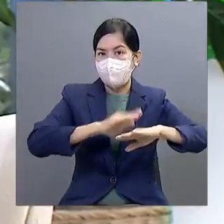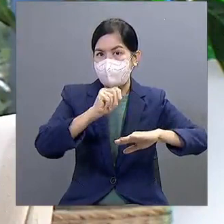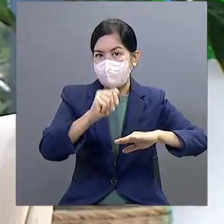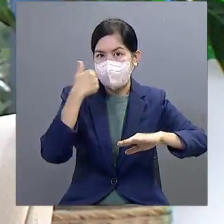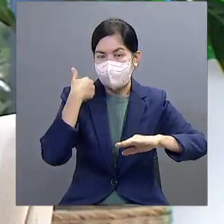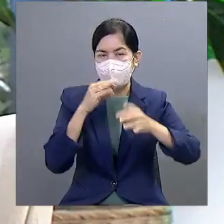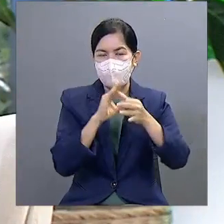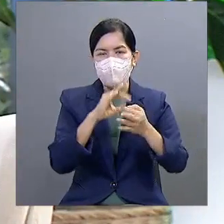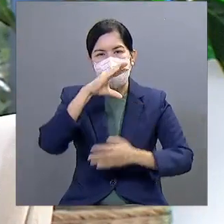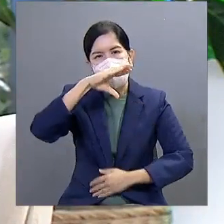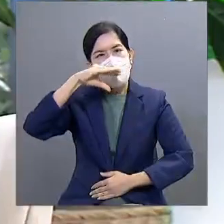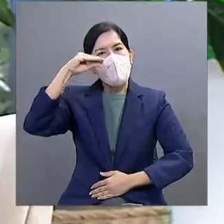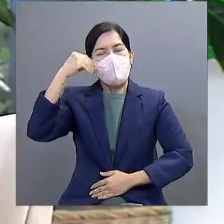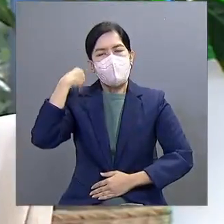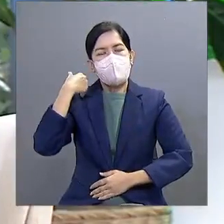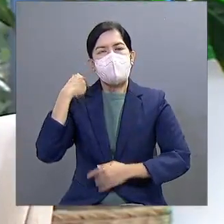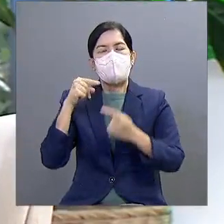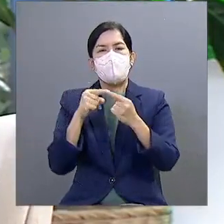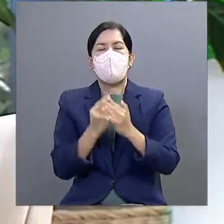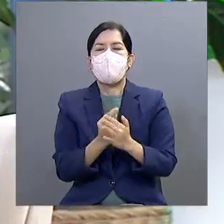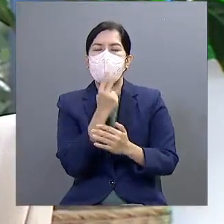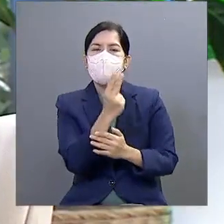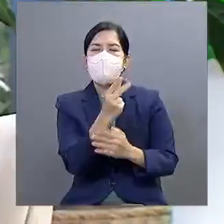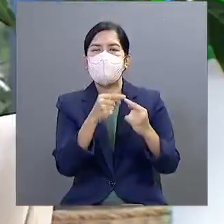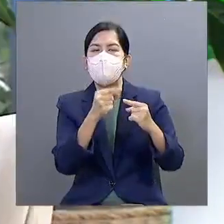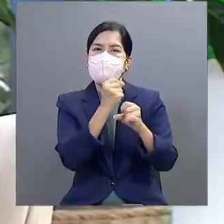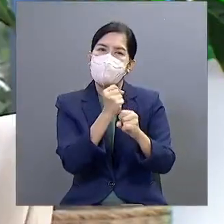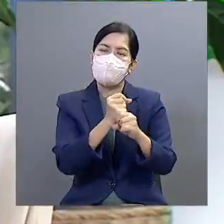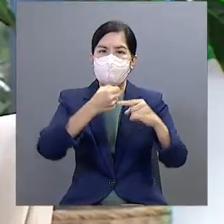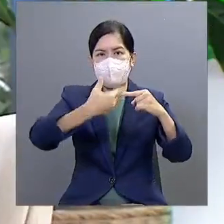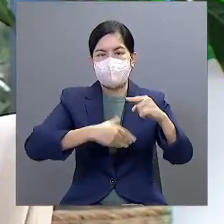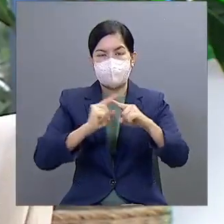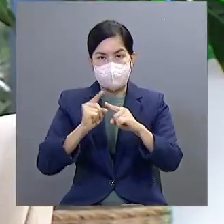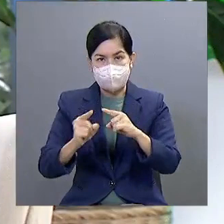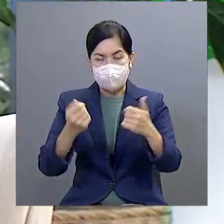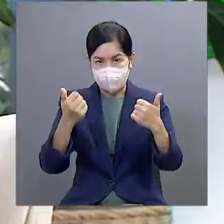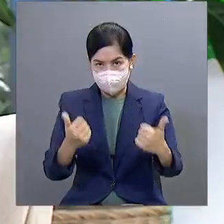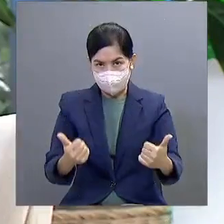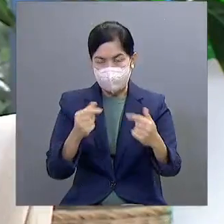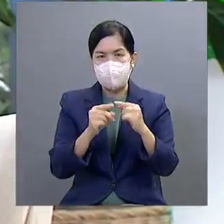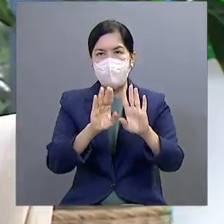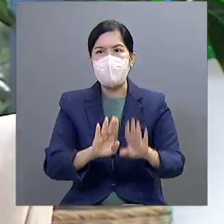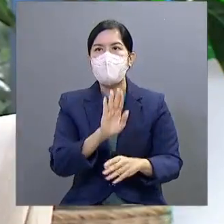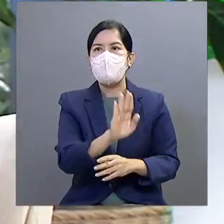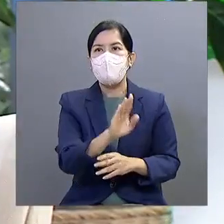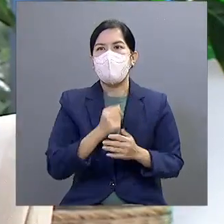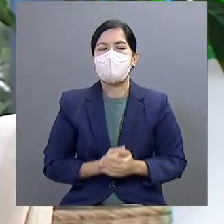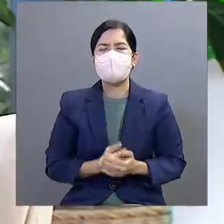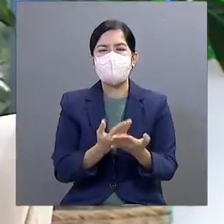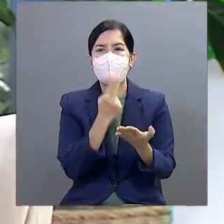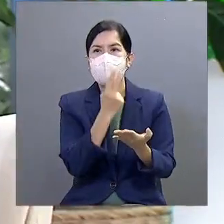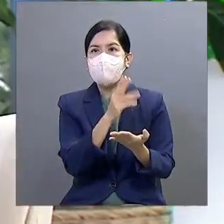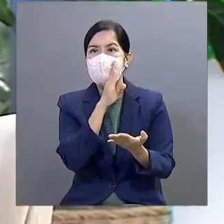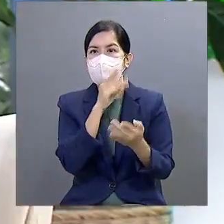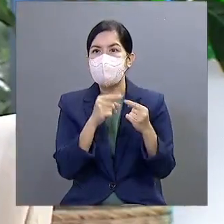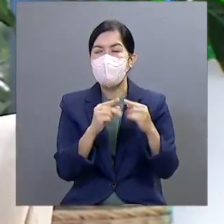ครูการเนี่ยพาเราไปทำหลายอย่างแล้วคุณผู้ชมคราวนี้เนี่ยเป็นของใช้ในบ้านนะของใช้ในบ้านโดยเฉพาะบ้านไหนมีสัตว์เลี้ยงนะ